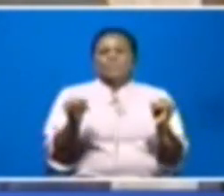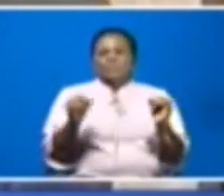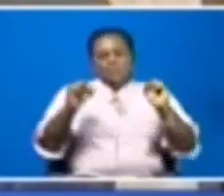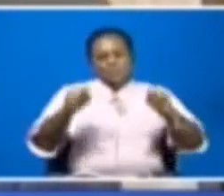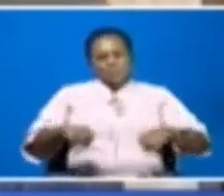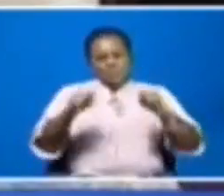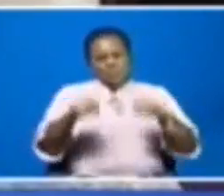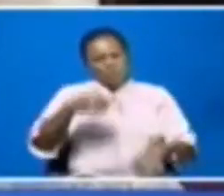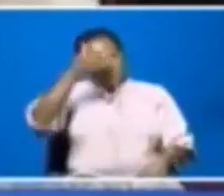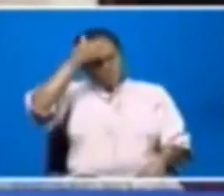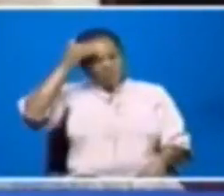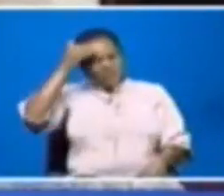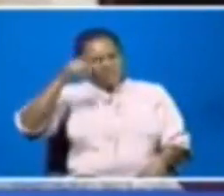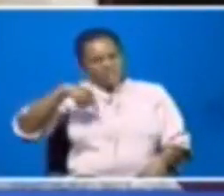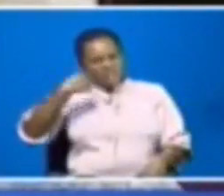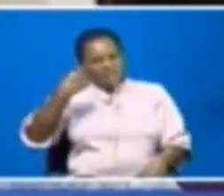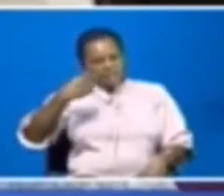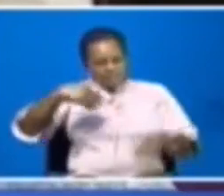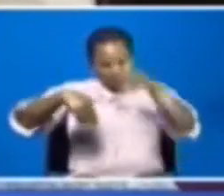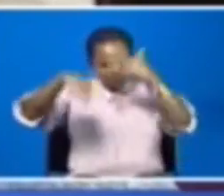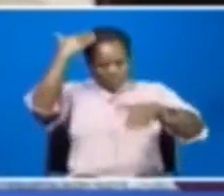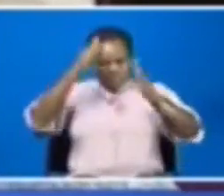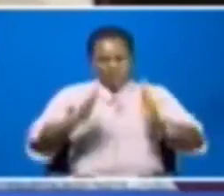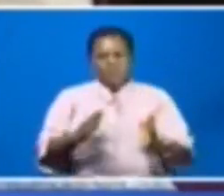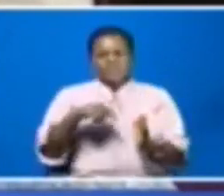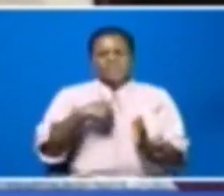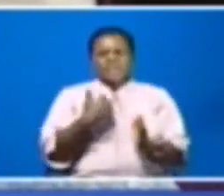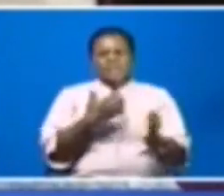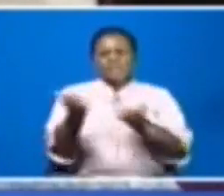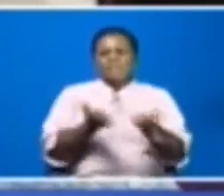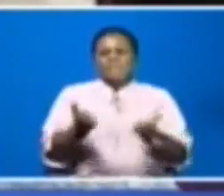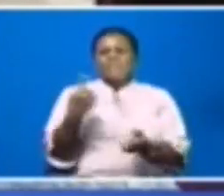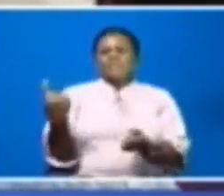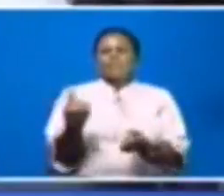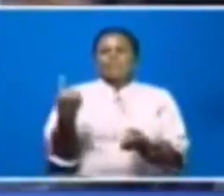Could it be that we have forgotten that we are scholars and we have just become traders?